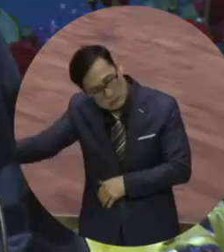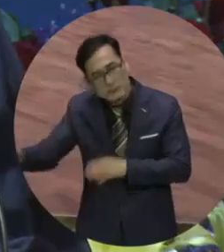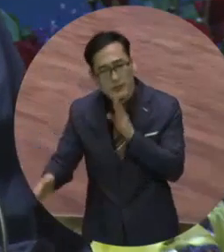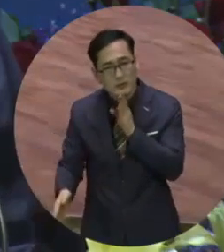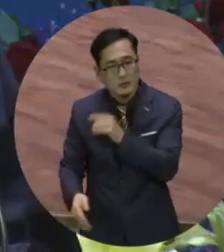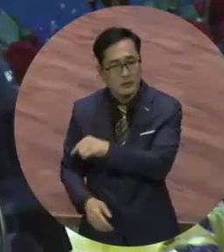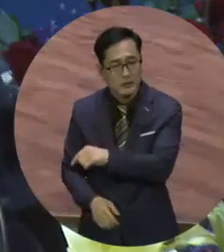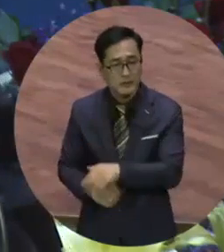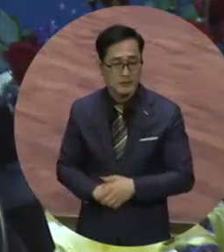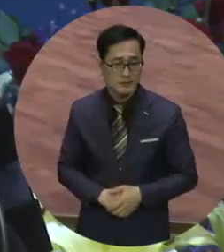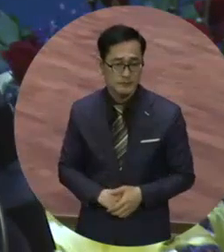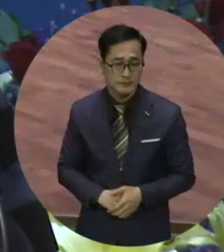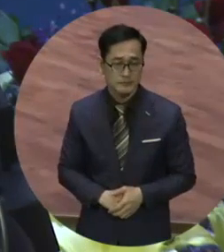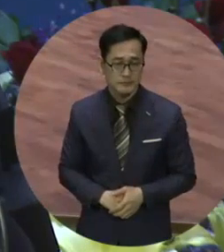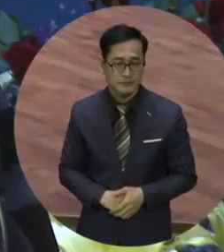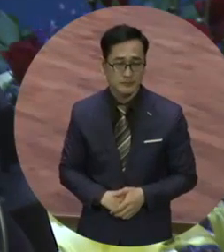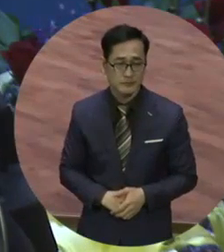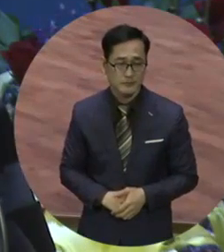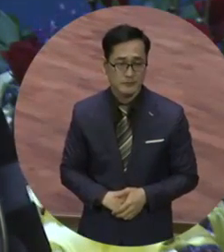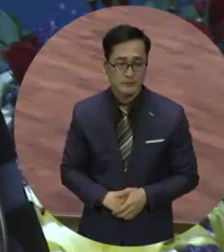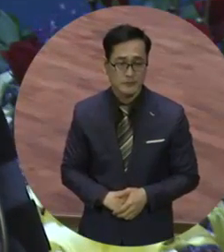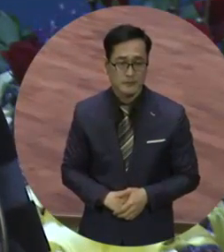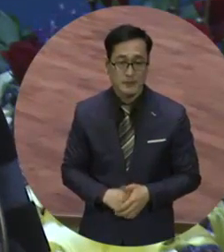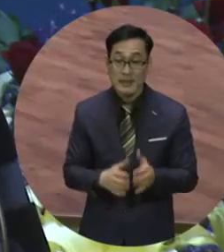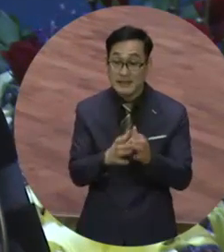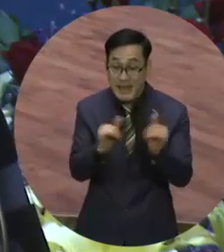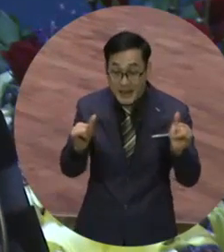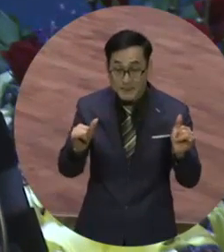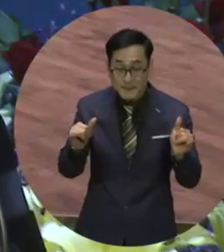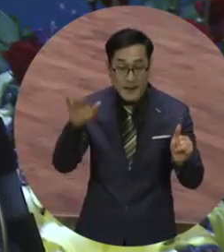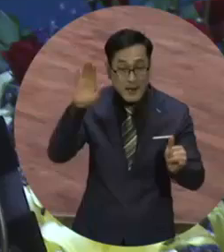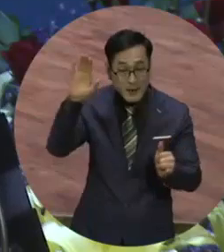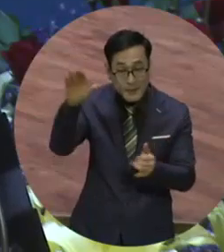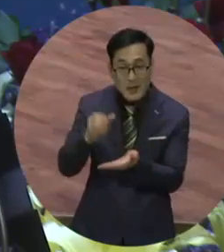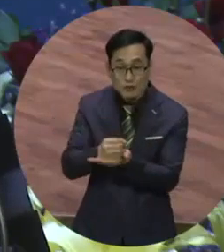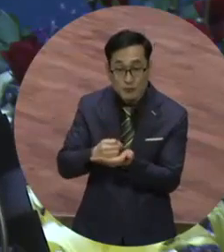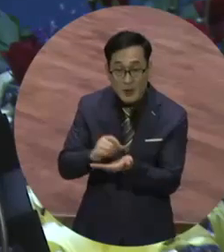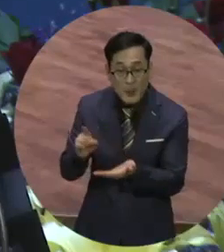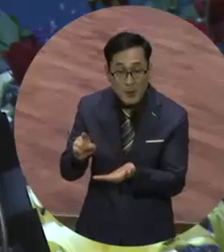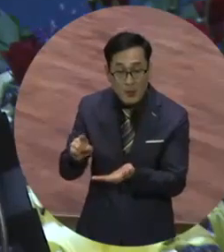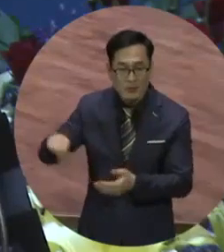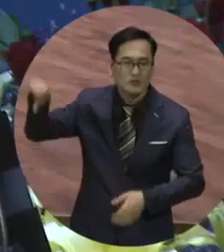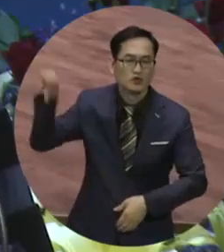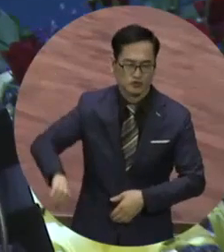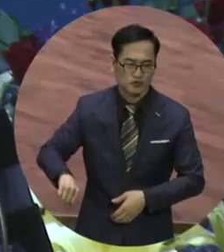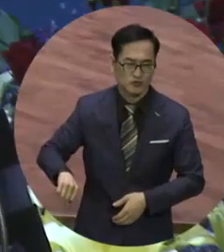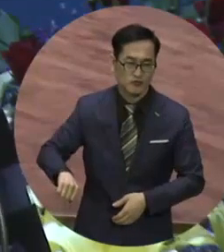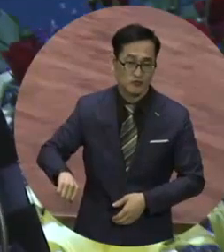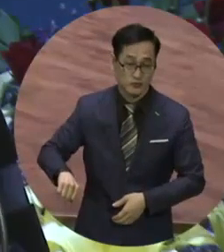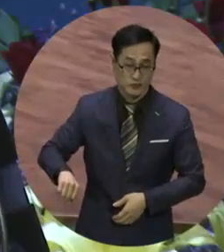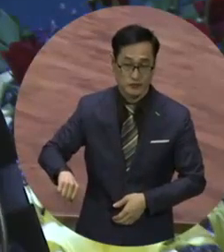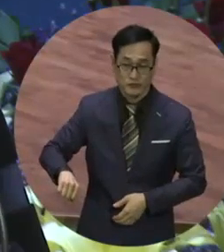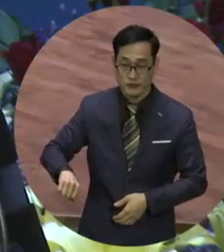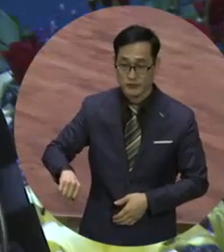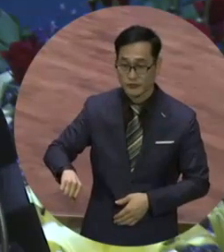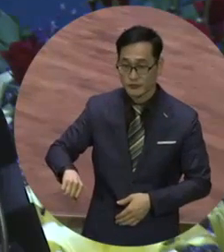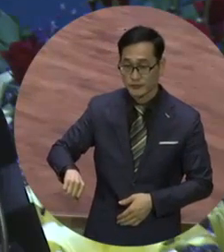어느 가정에 태어났든지 상관이 없어요. 인간의 운명은 멸망이에요. 그래서 울면서 태어나는